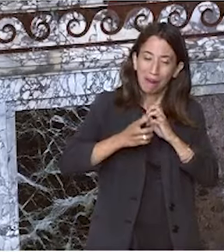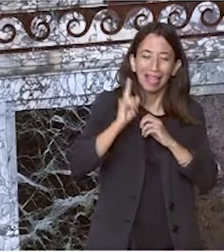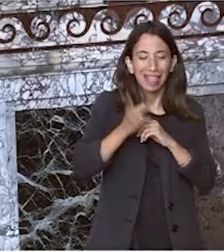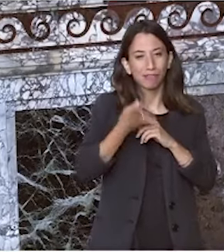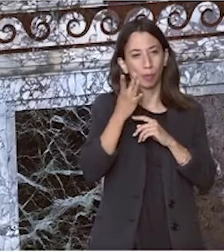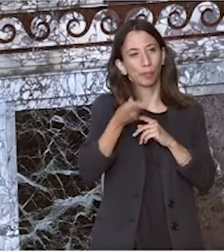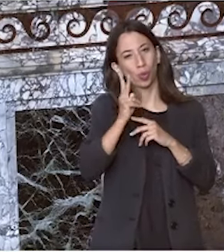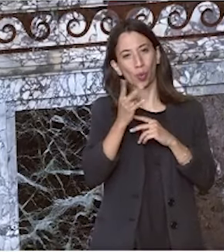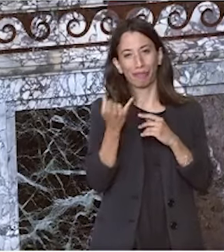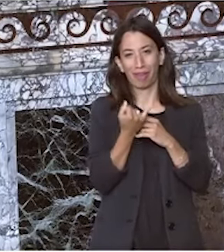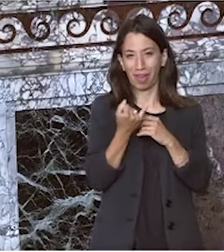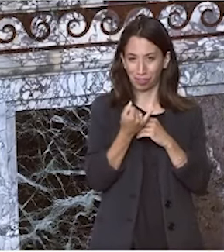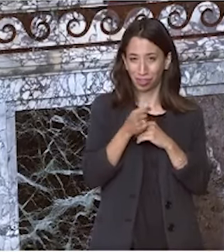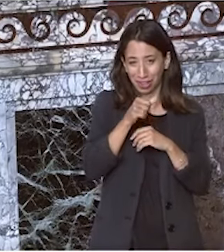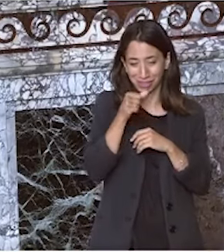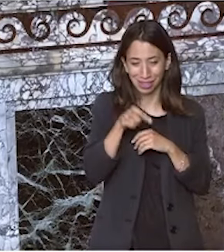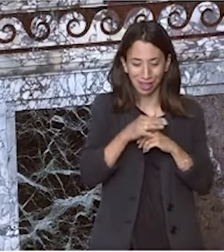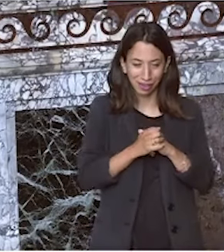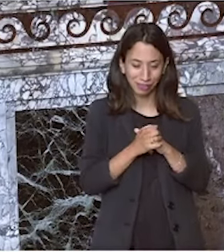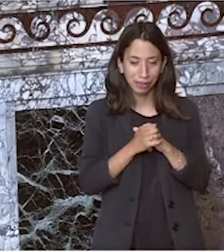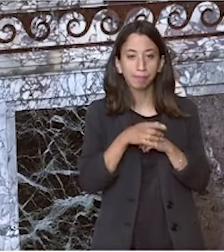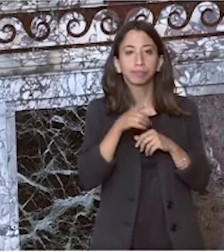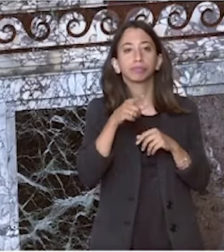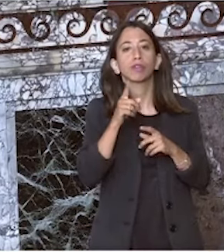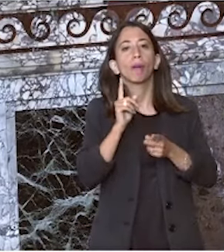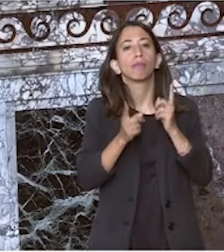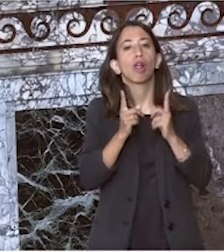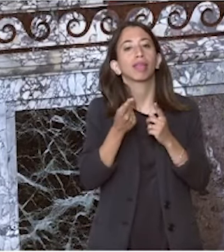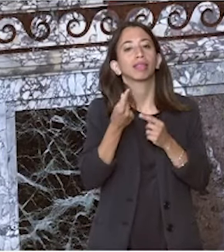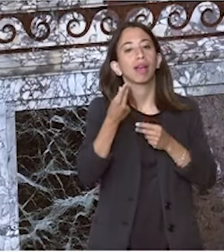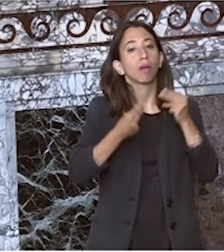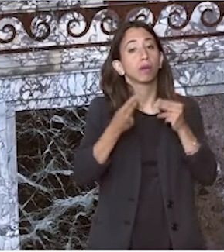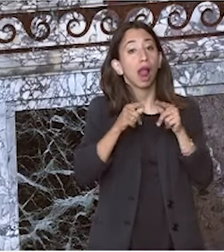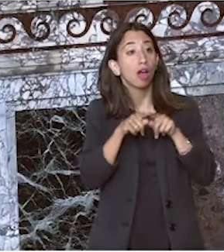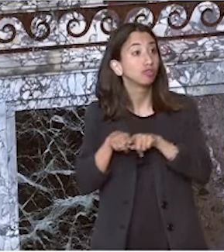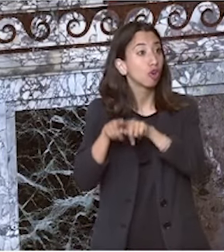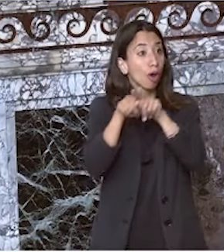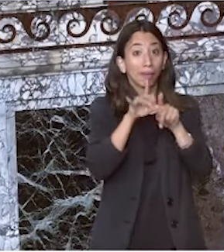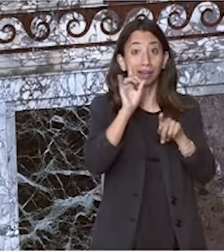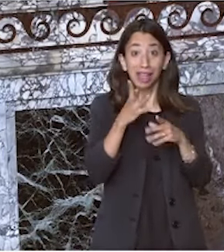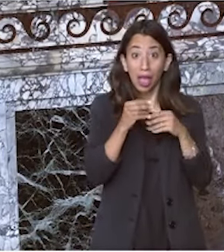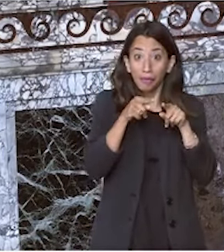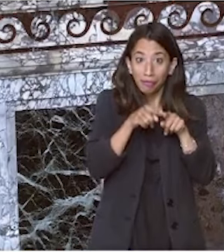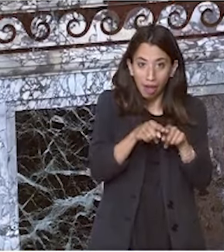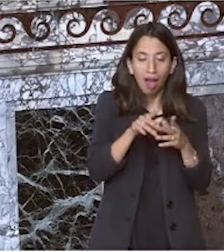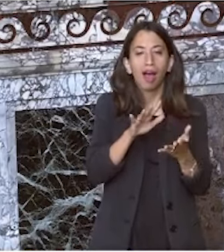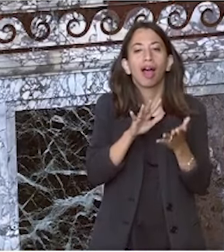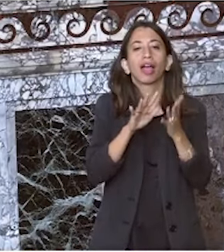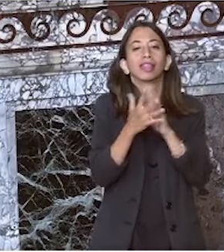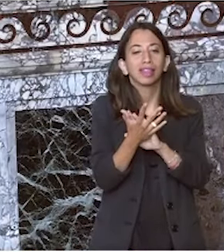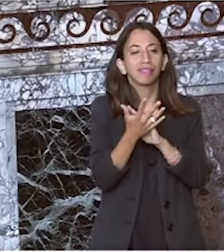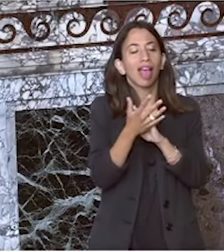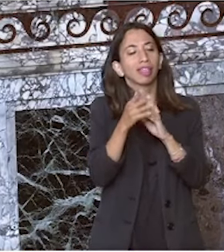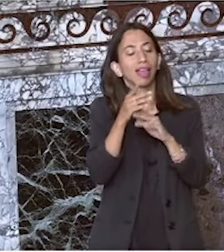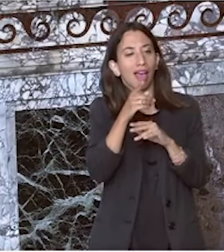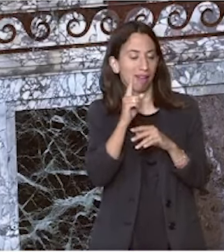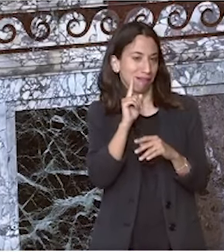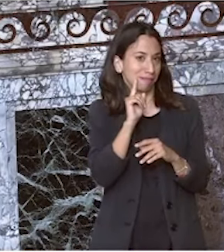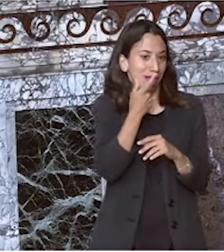In mancanza di avanzamenti verso una politica di bilancio comune, qualunque riforma che intervenga solo sulle politiche